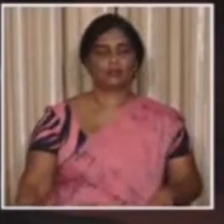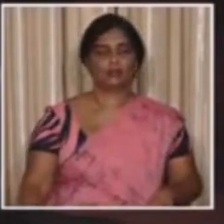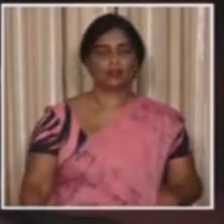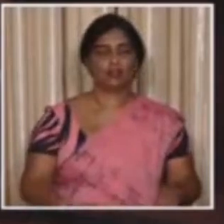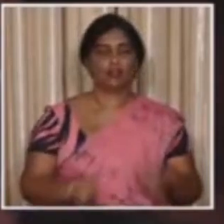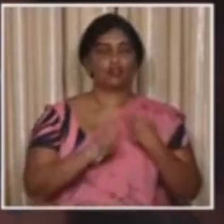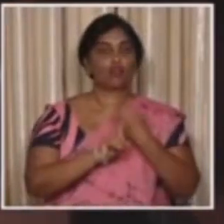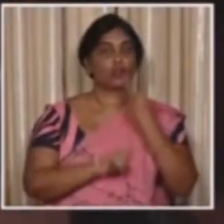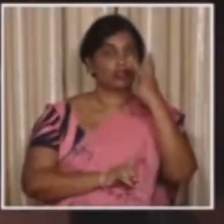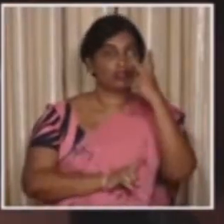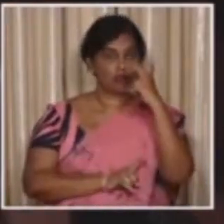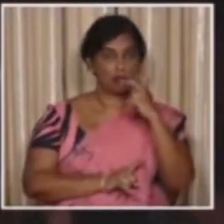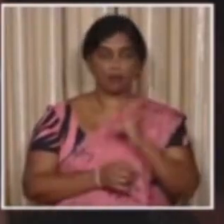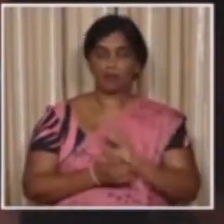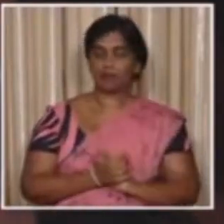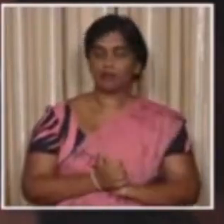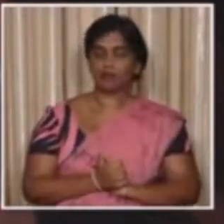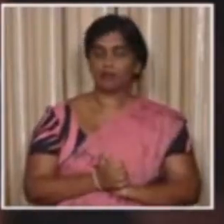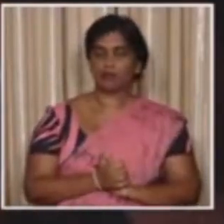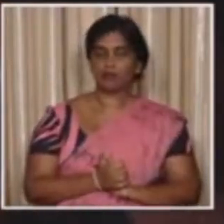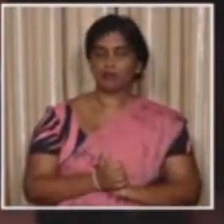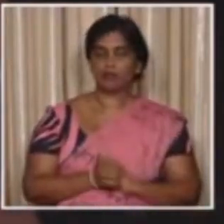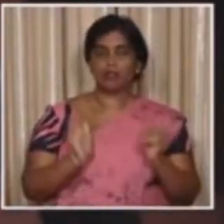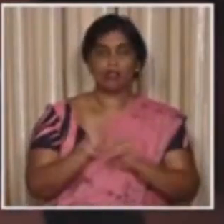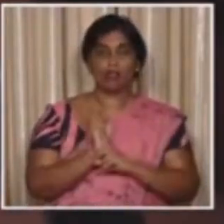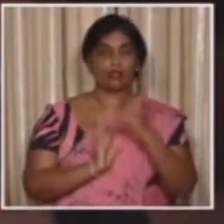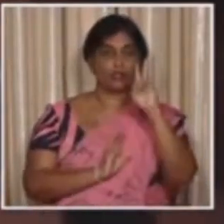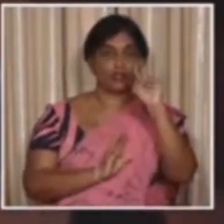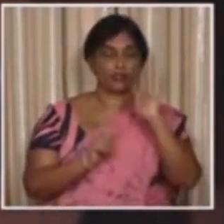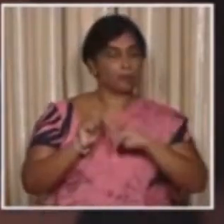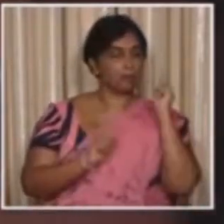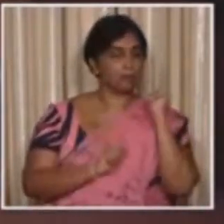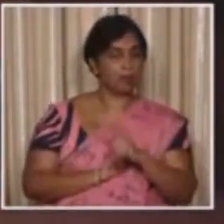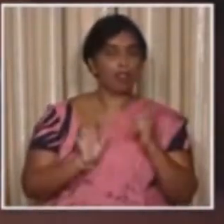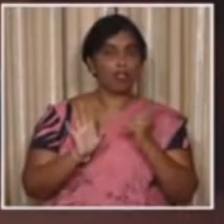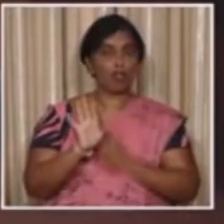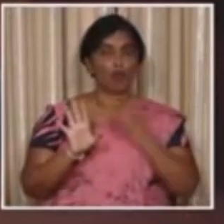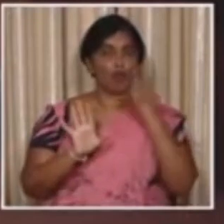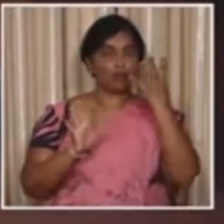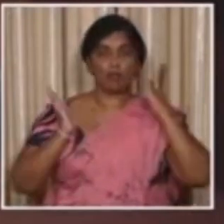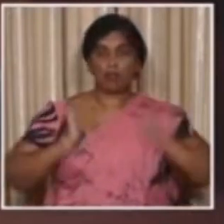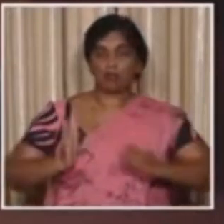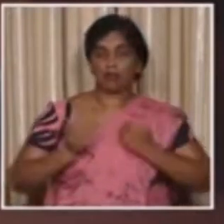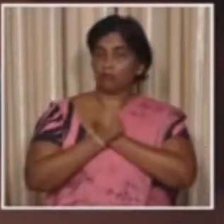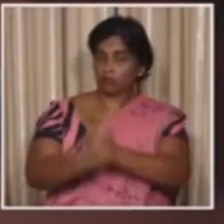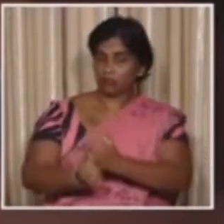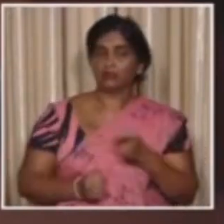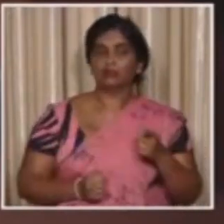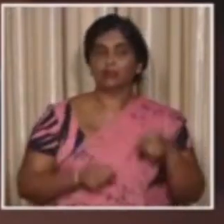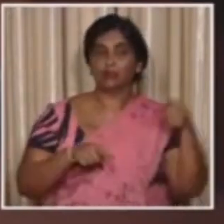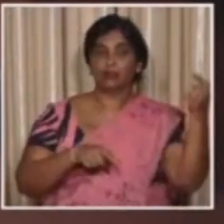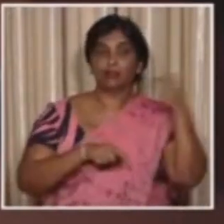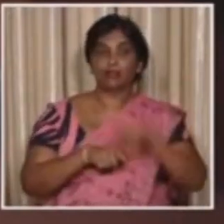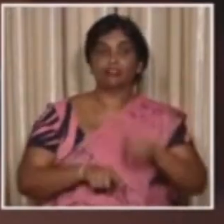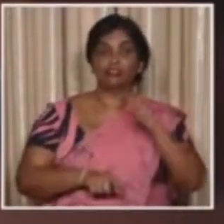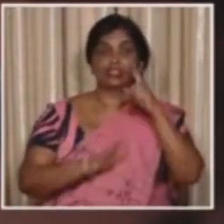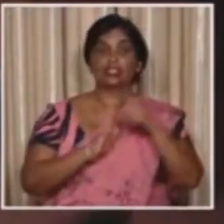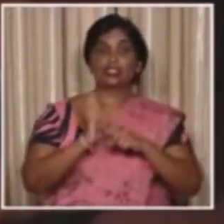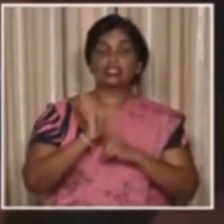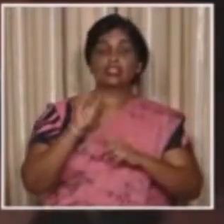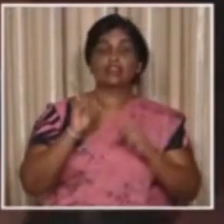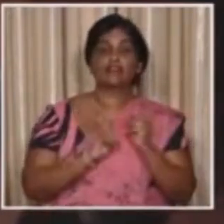කෝටි දෙකහමාරක දඩයක් ලක්ෂ 20ක වන්දියක් අවුරුදු 4කට ඇඟපැදලා මෙතෙන්ට අවිල කියන ජනතා විමුක්ති